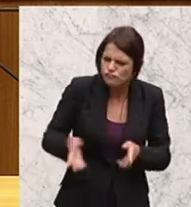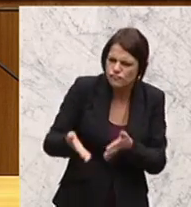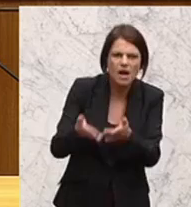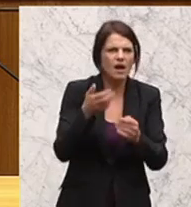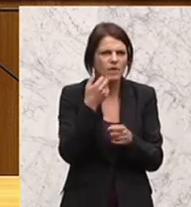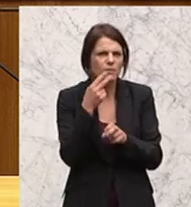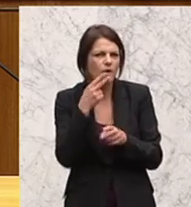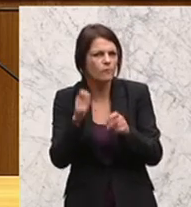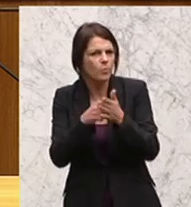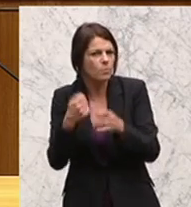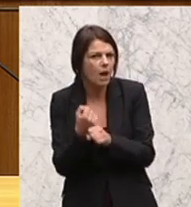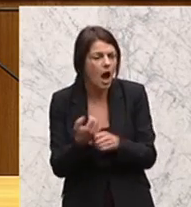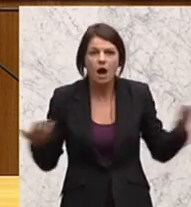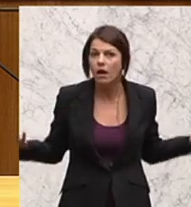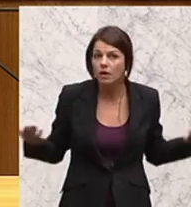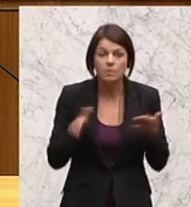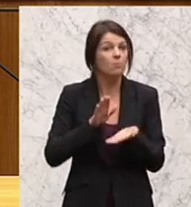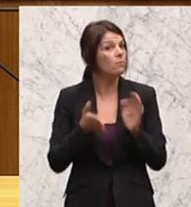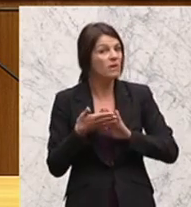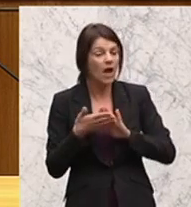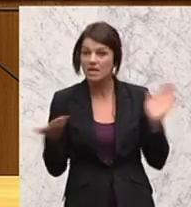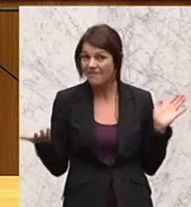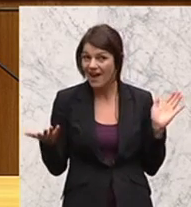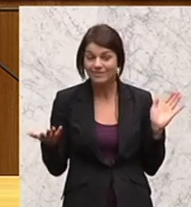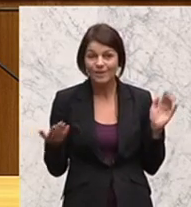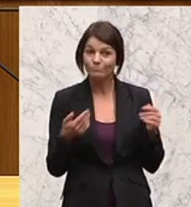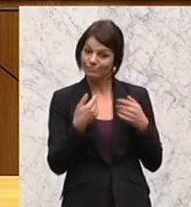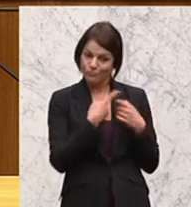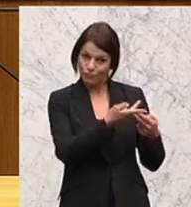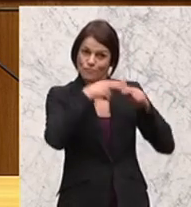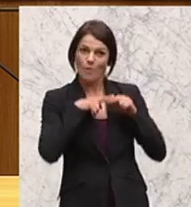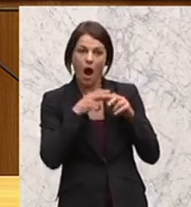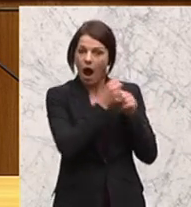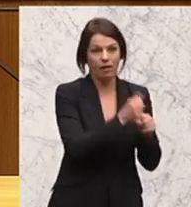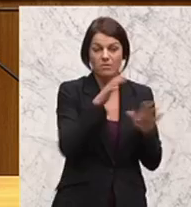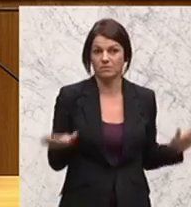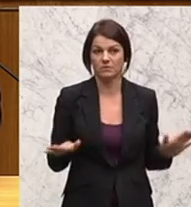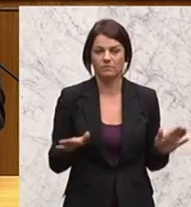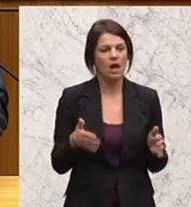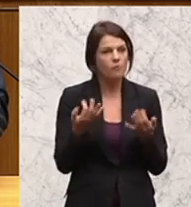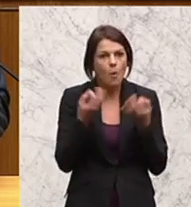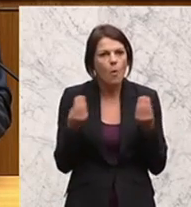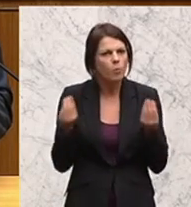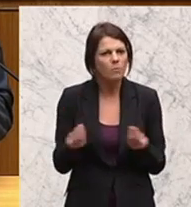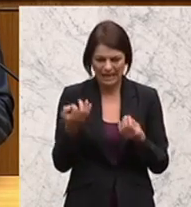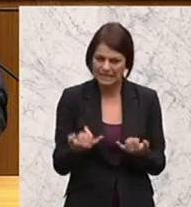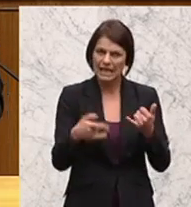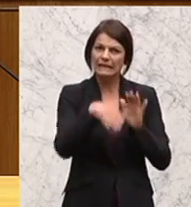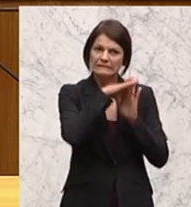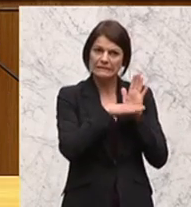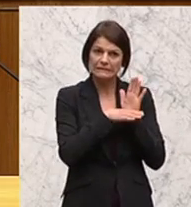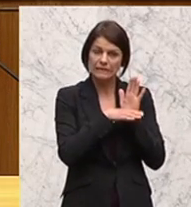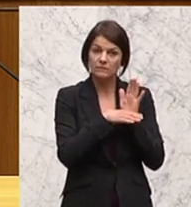Und das zeigt, dass man sich auf sie auch nicht verlassen kann. Denn als wir die heutige gesetzliche